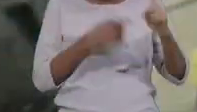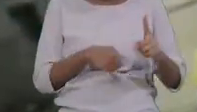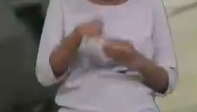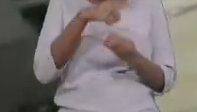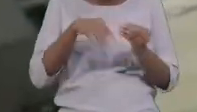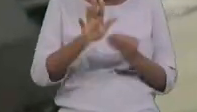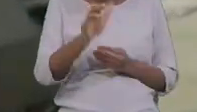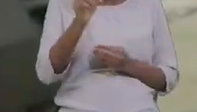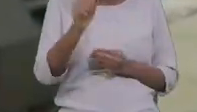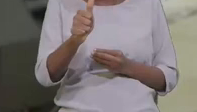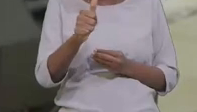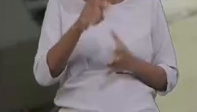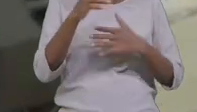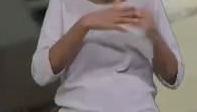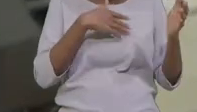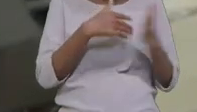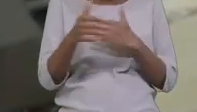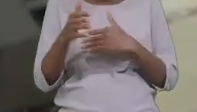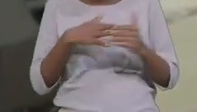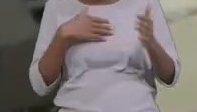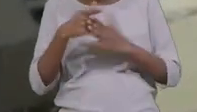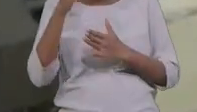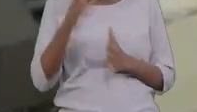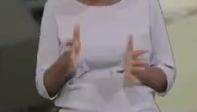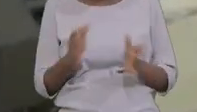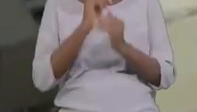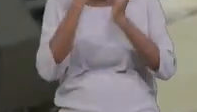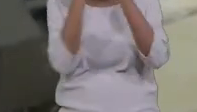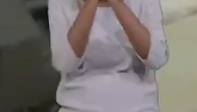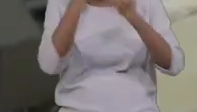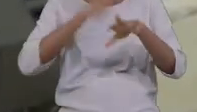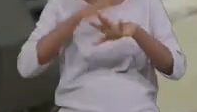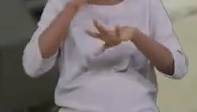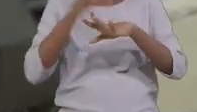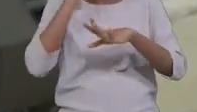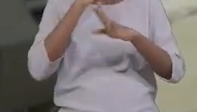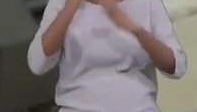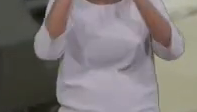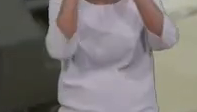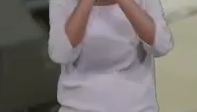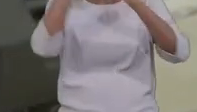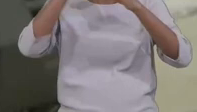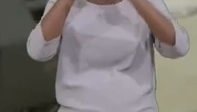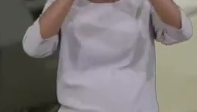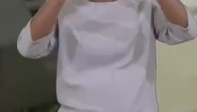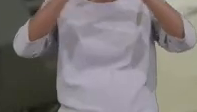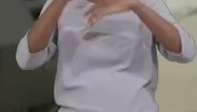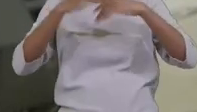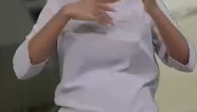va arriver dans ta vie? Tout ce que tu liras sur la terre sera lié dans les